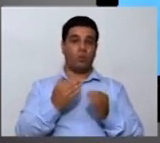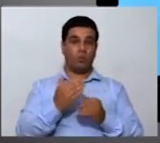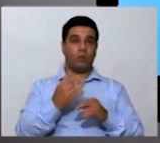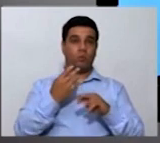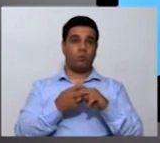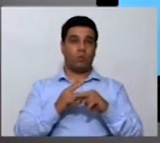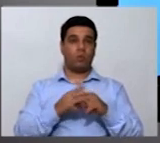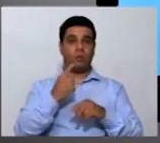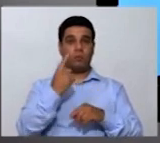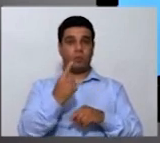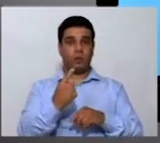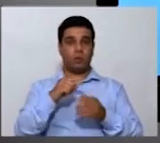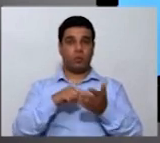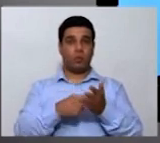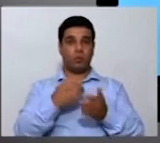Bu 1 nuqta